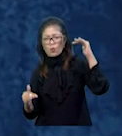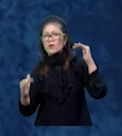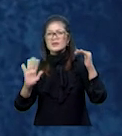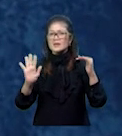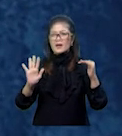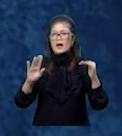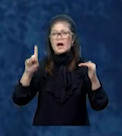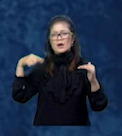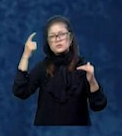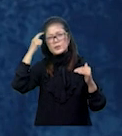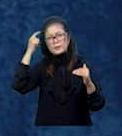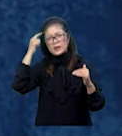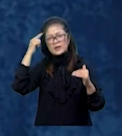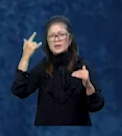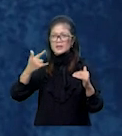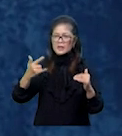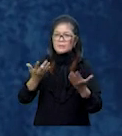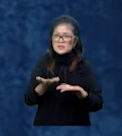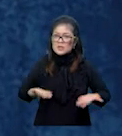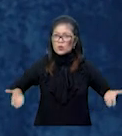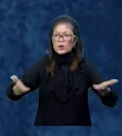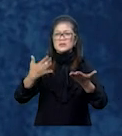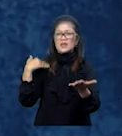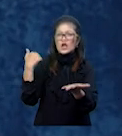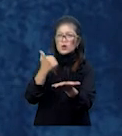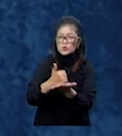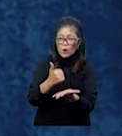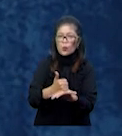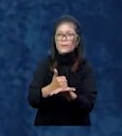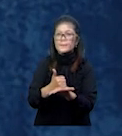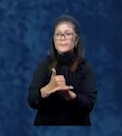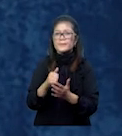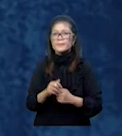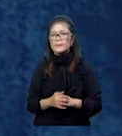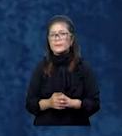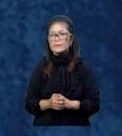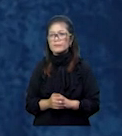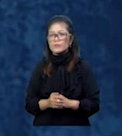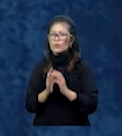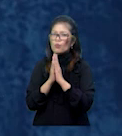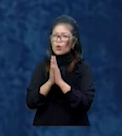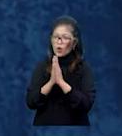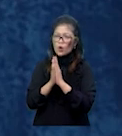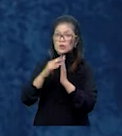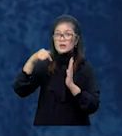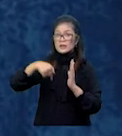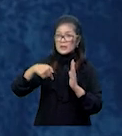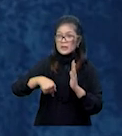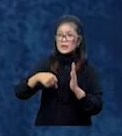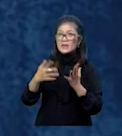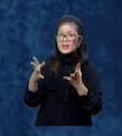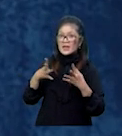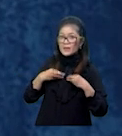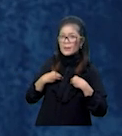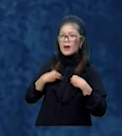dan tanggung jawab kepada Tuhan Yang Maha Esa. Sekiranya Yang Mulia Majelis Hakim berkenan untuk memberikan putusan